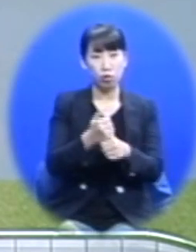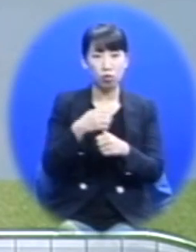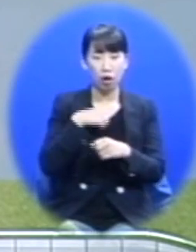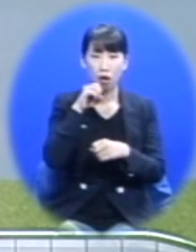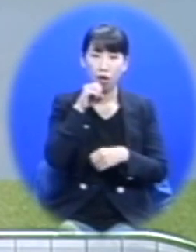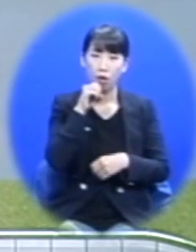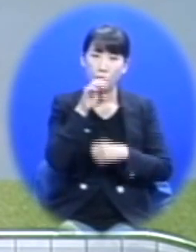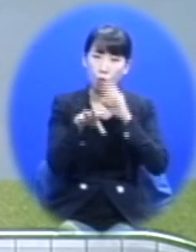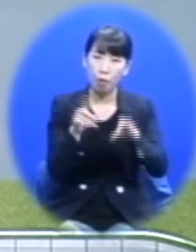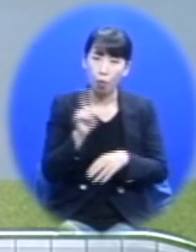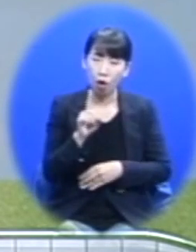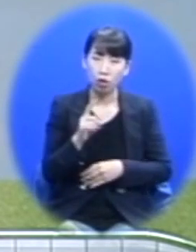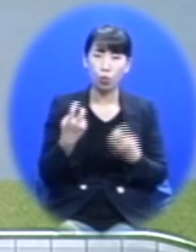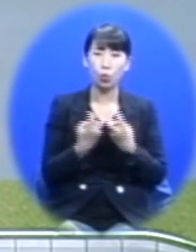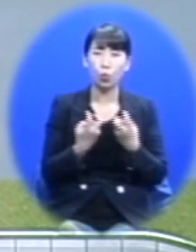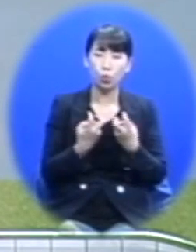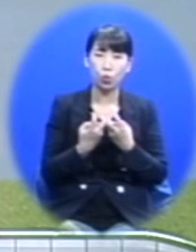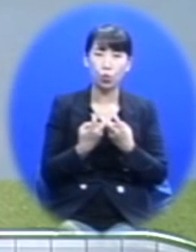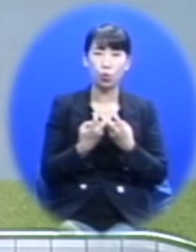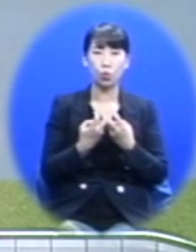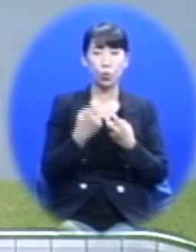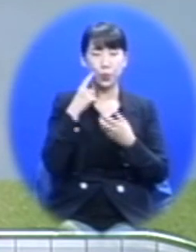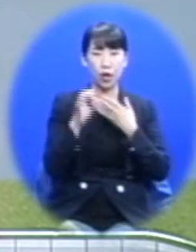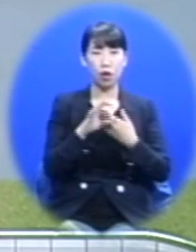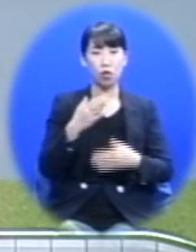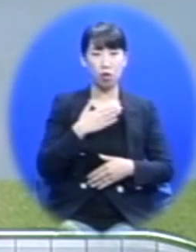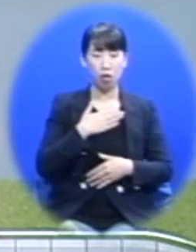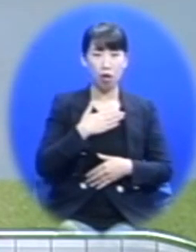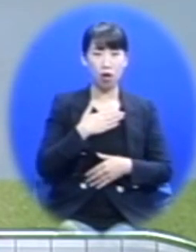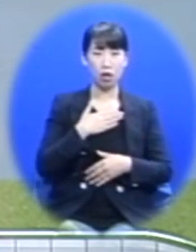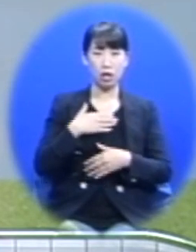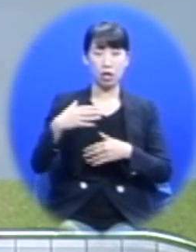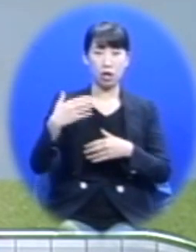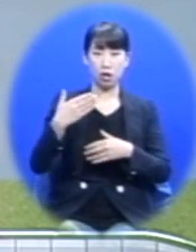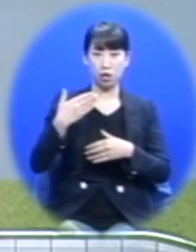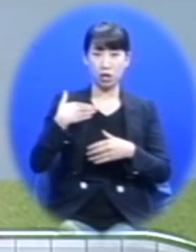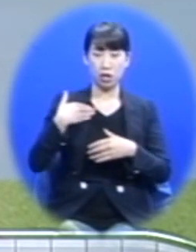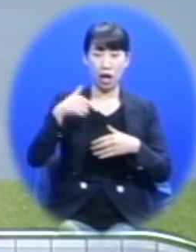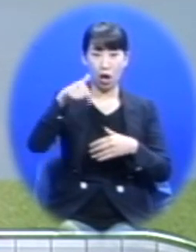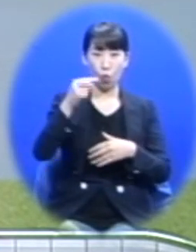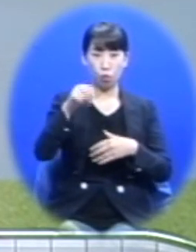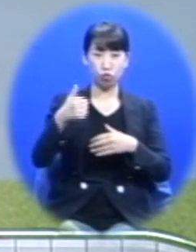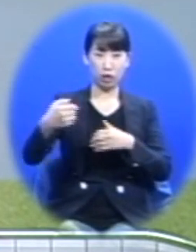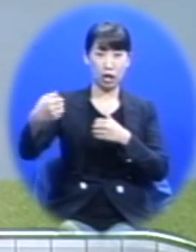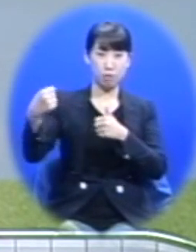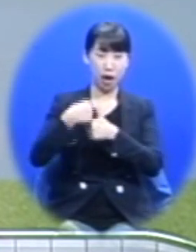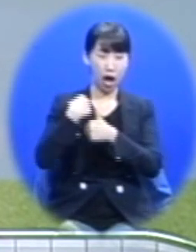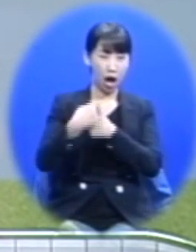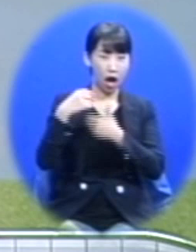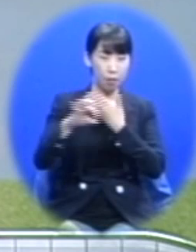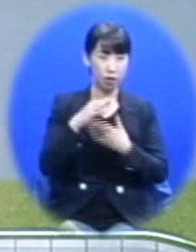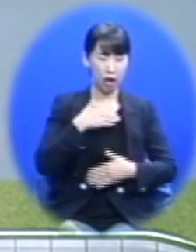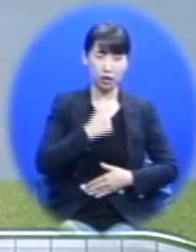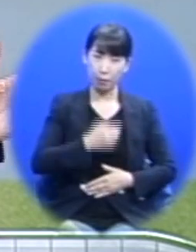되나. 만약에 내가 그 공안에 끌려가서 내가 만약에 어떤 위해를 당하면 내가 어떤 고문을 당하면 내가 그것을 견뎌낼 수